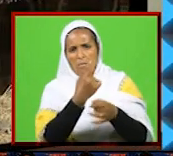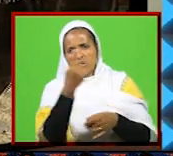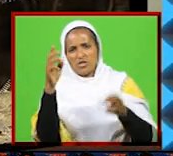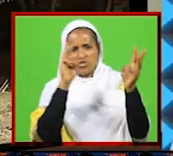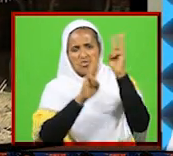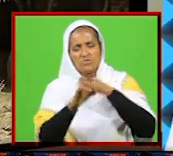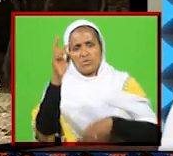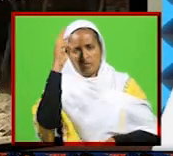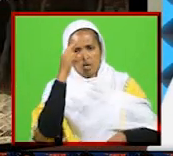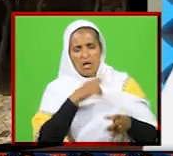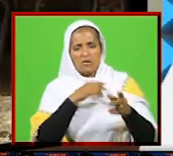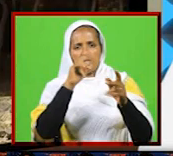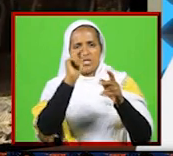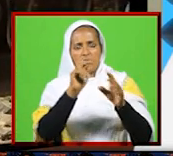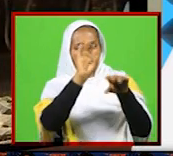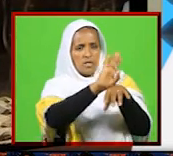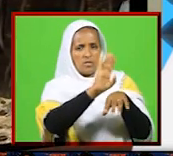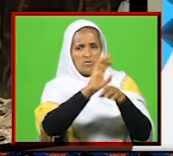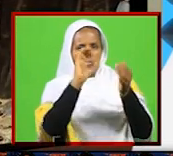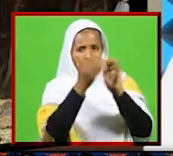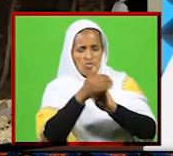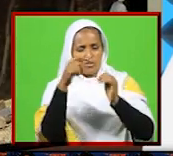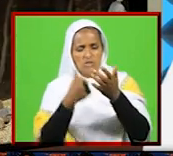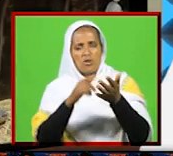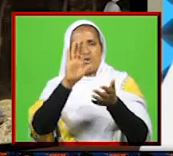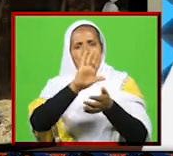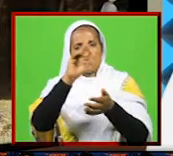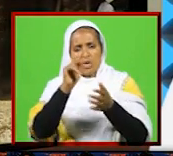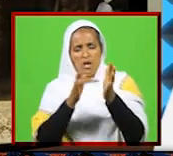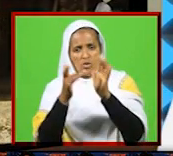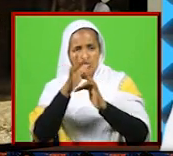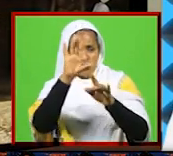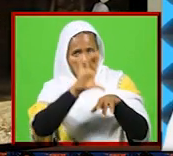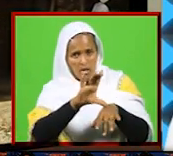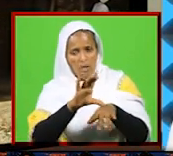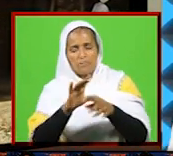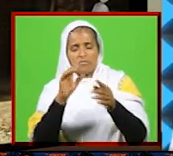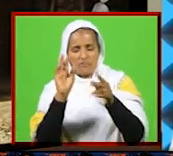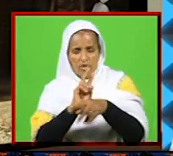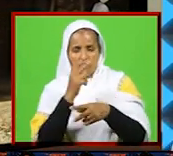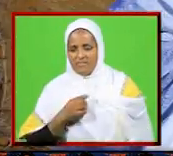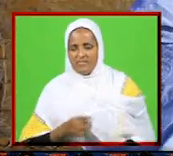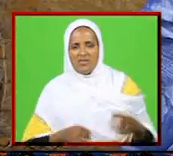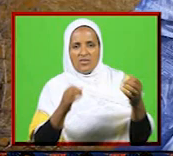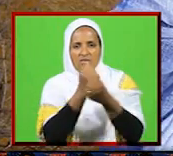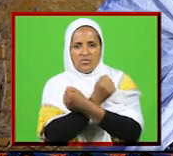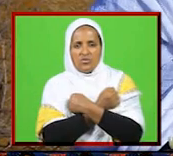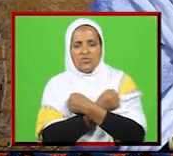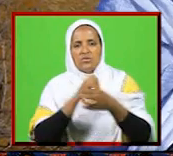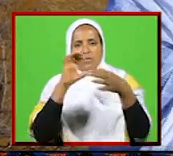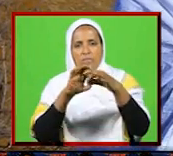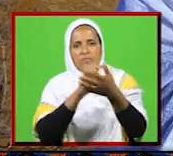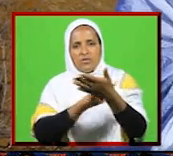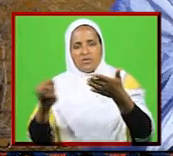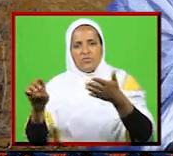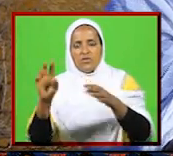ላይ በአንዳንድ ችግሮች ምክንያት ደብር ሆኗል። እስቲ ስለ ጉዲያ ኢየሱስ በዘጋቢ ፊልሙ እንከታተል።